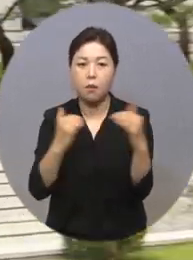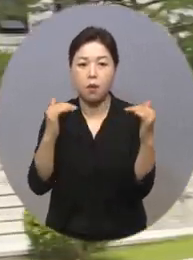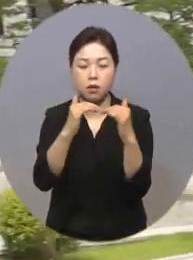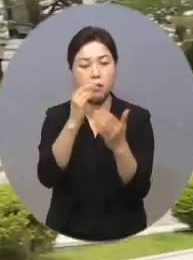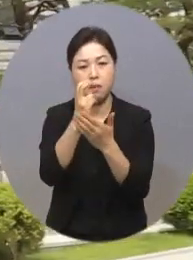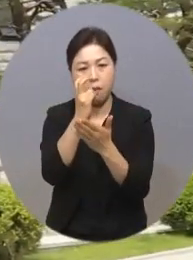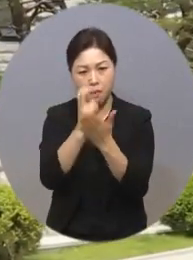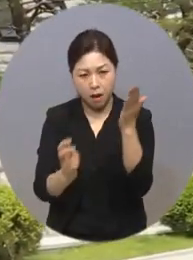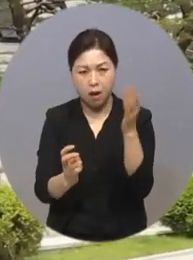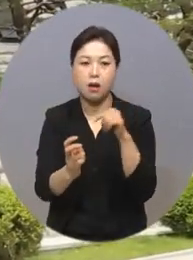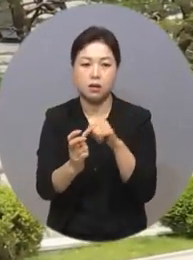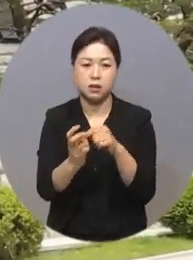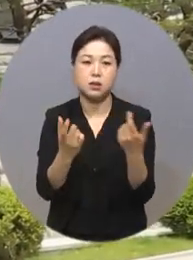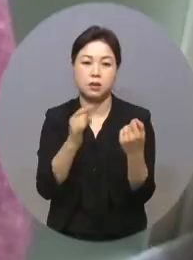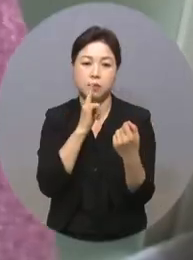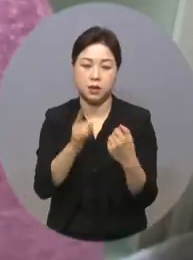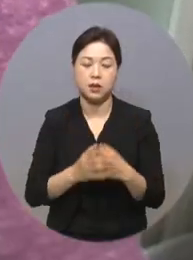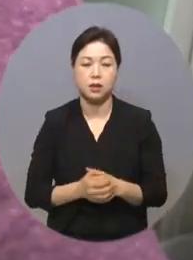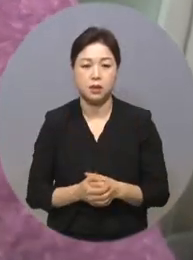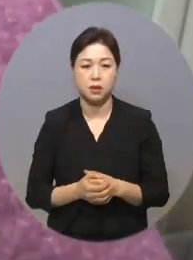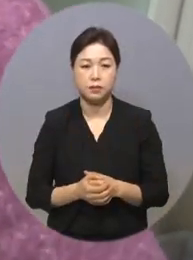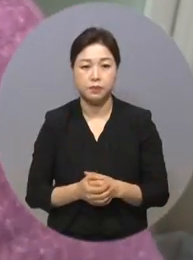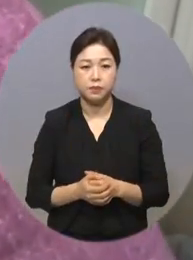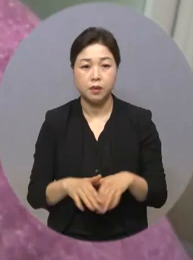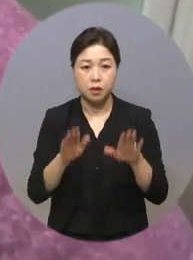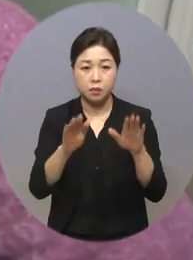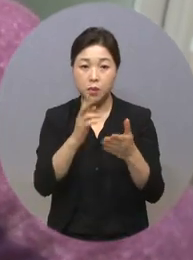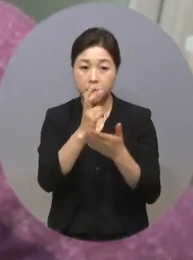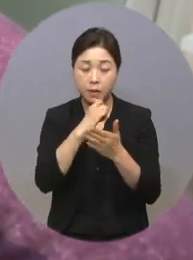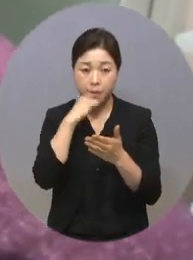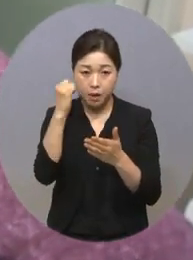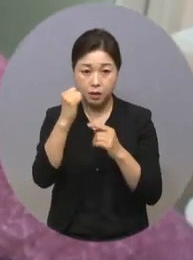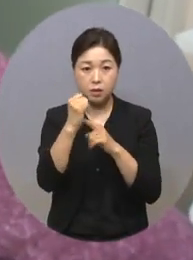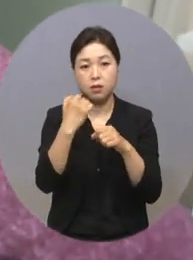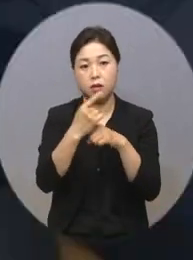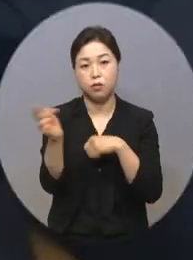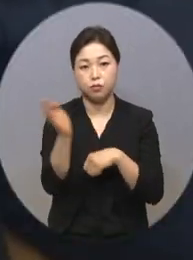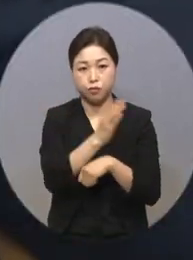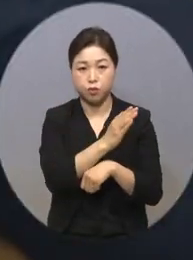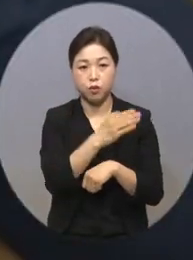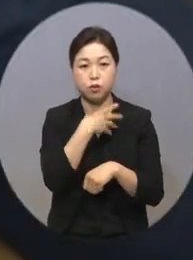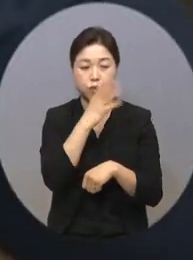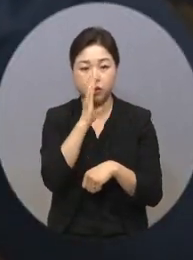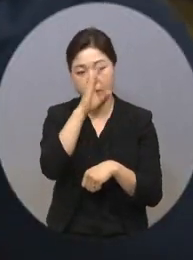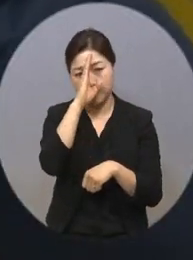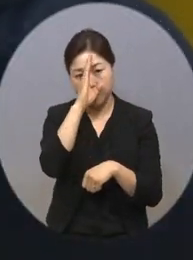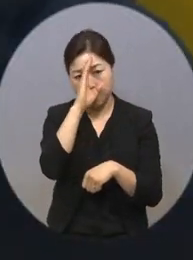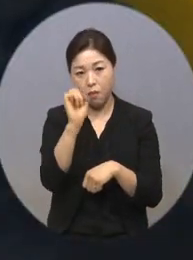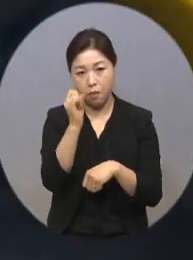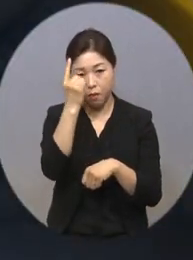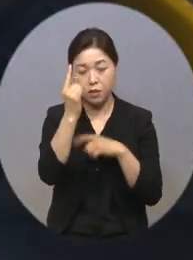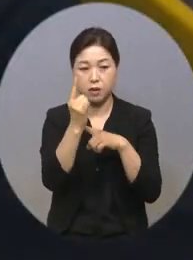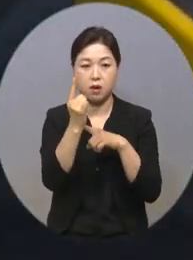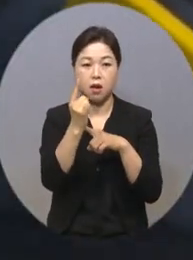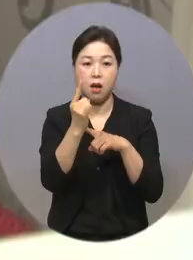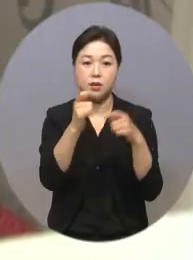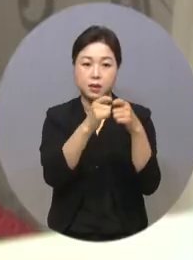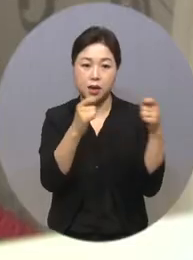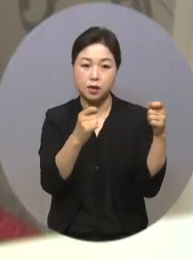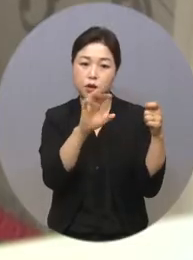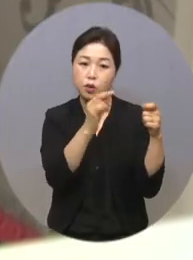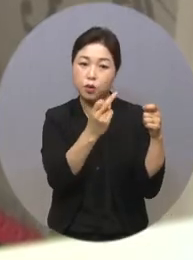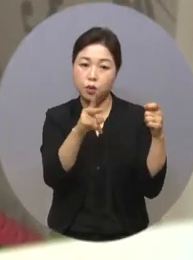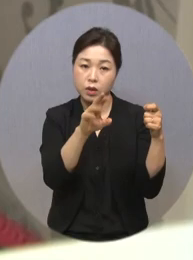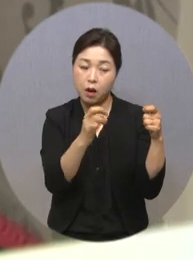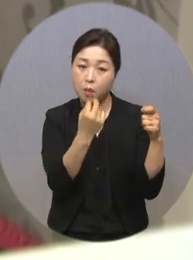위배된다고 결정한 바 있습니다. 이번 개정안 통과로 내년부터 노인성 질환으로 인해 장기요양보험을 이용하는